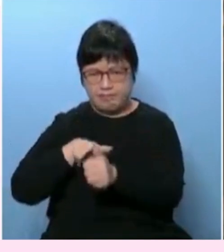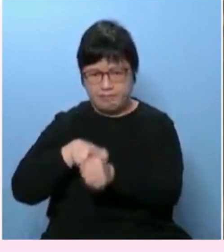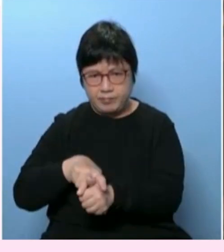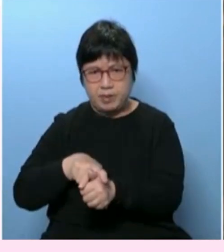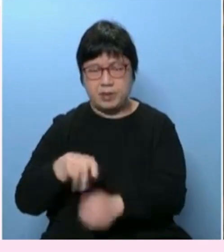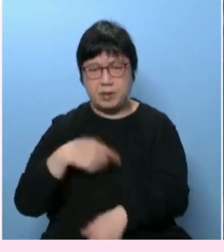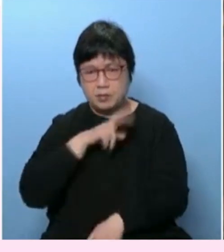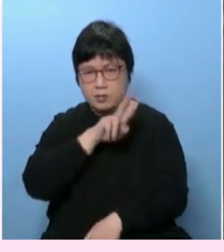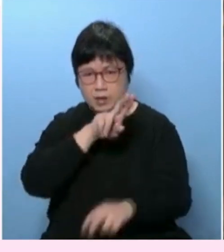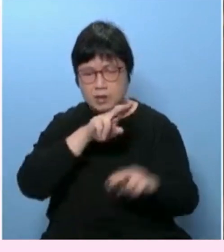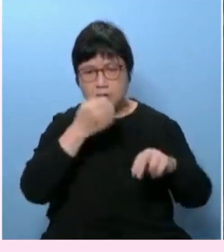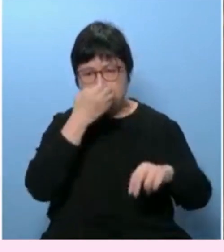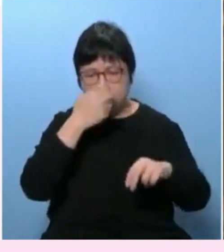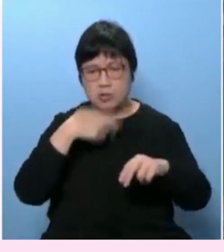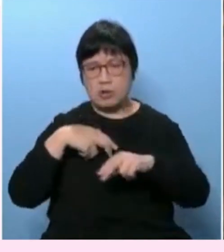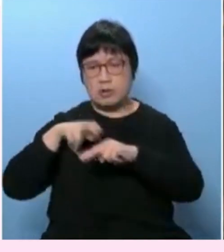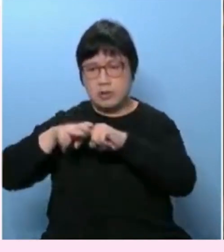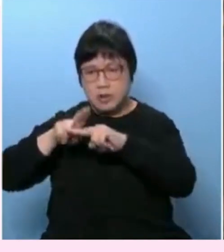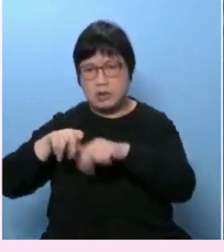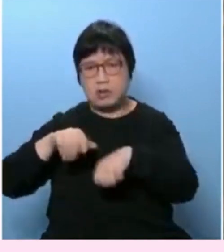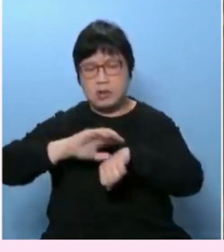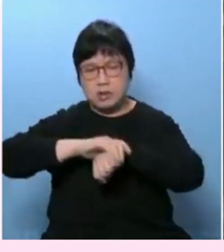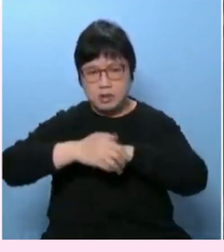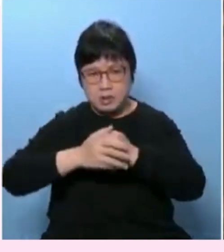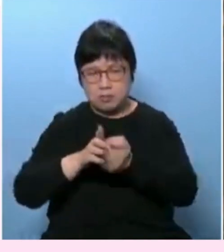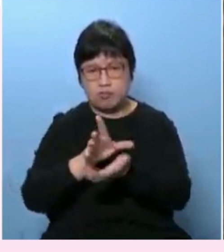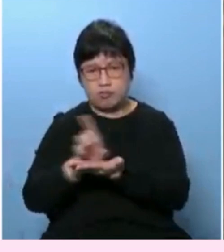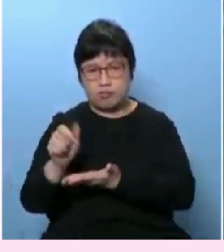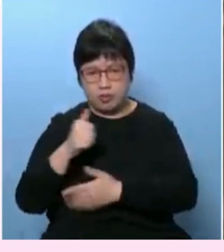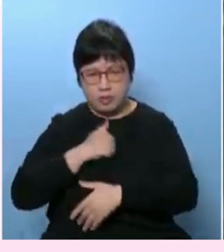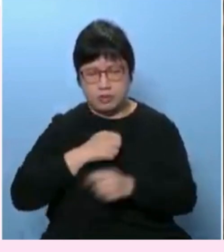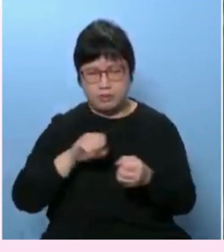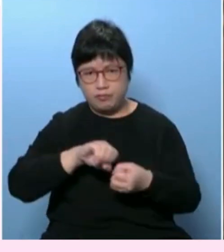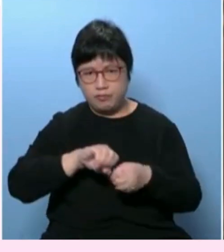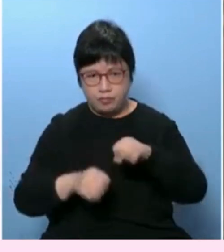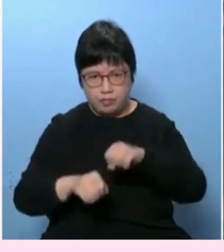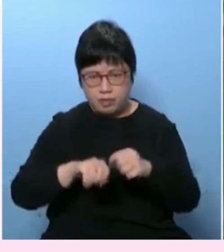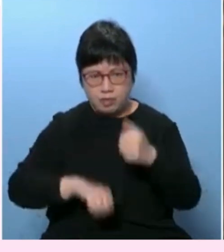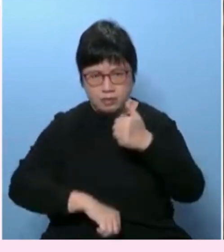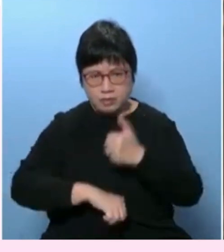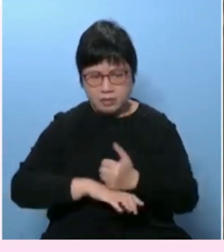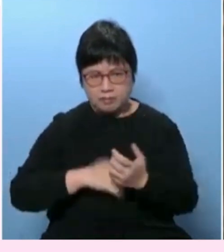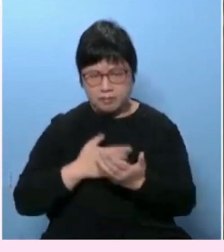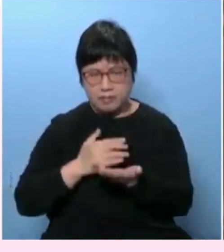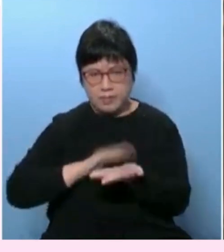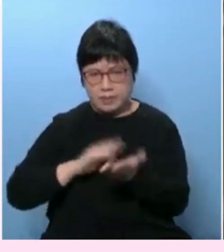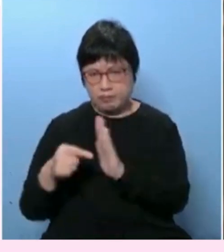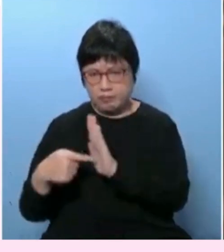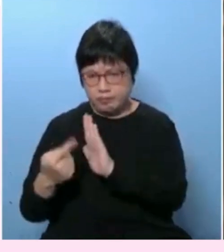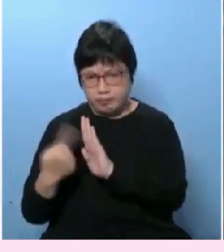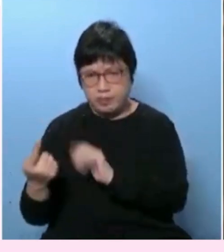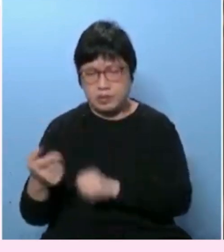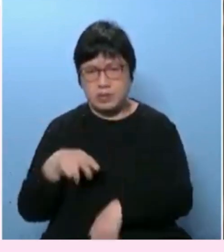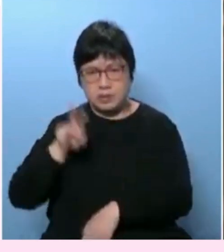港、內地和世界各地的專家的意見，以科學為本，制定適合的抗疫策略。就參